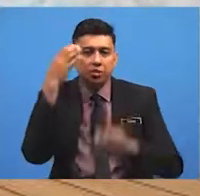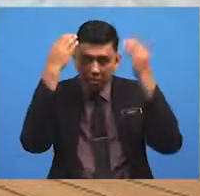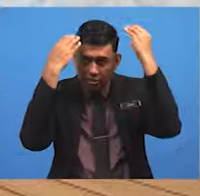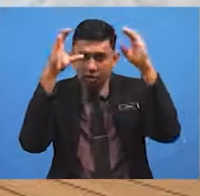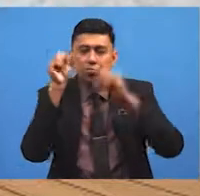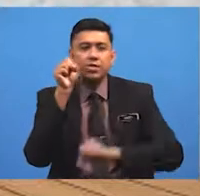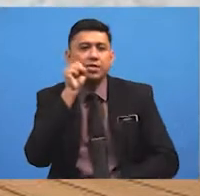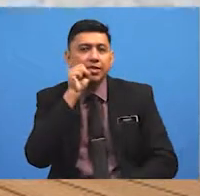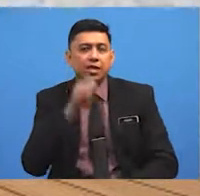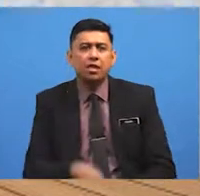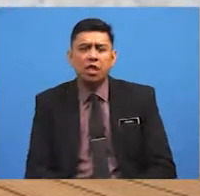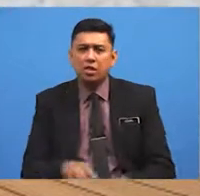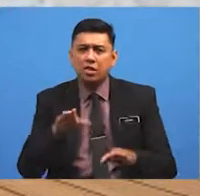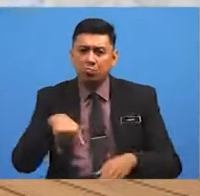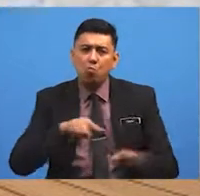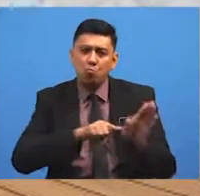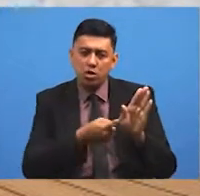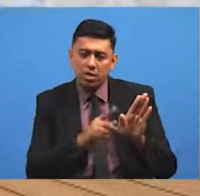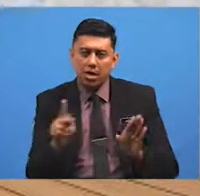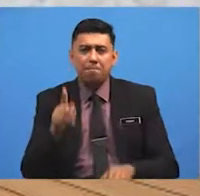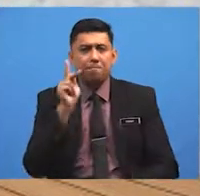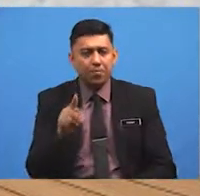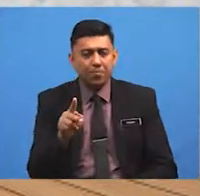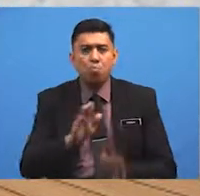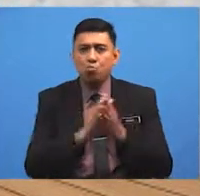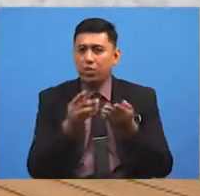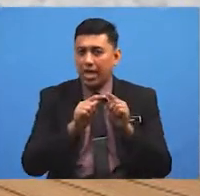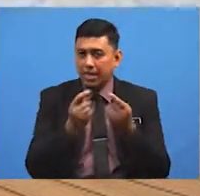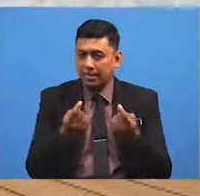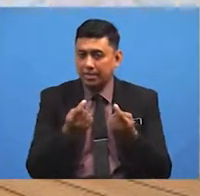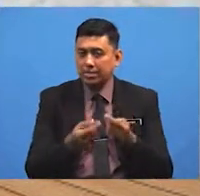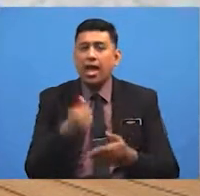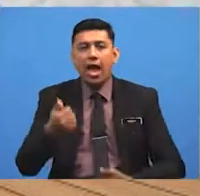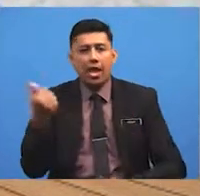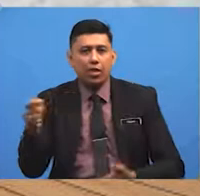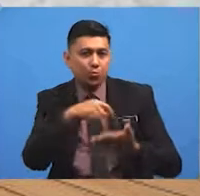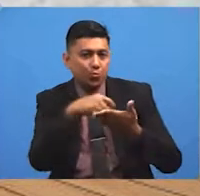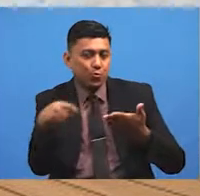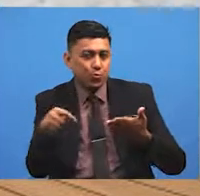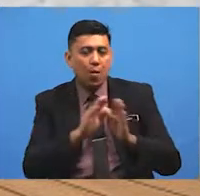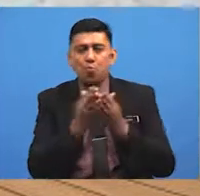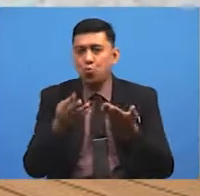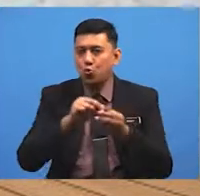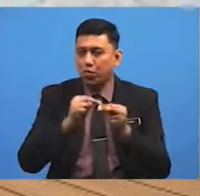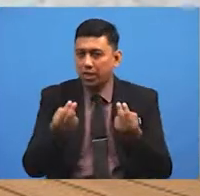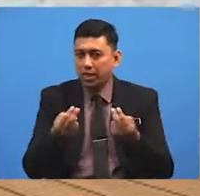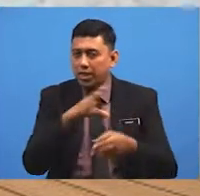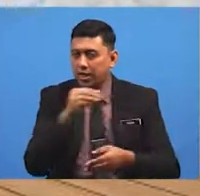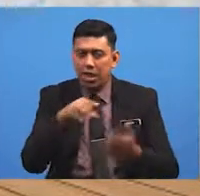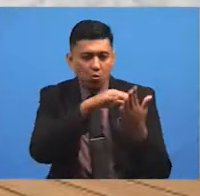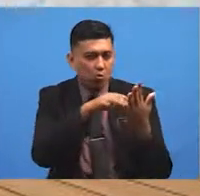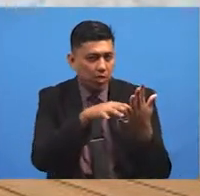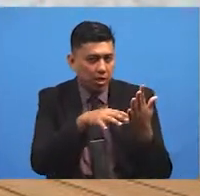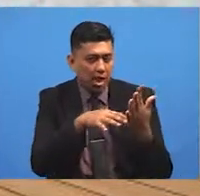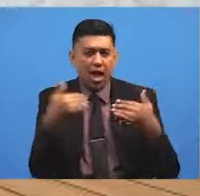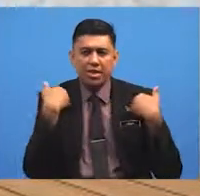sebelumnya ibu pulihkan kelas pastikan buku teks alat tulis buku nota dan kaget the